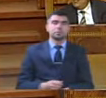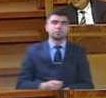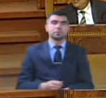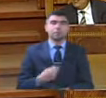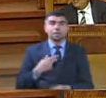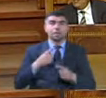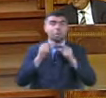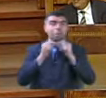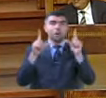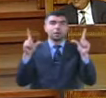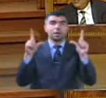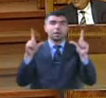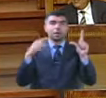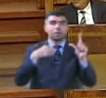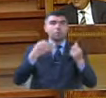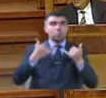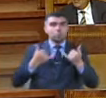الواقع هو أنه